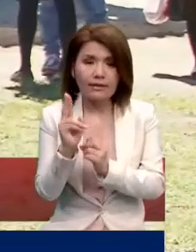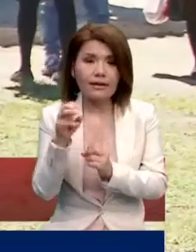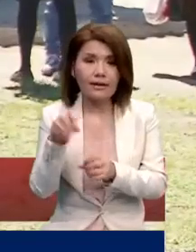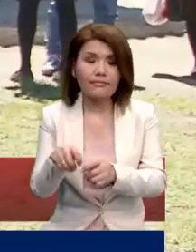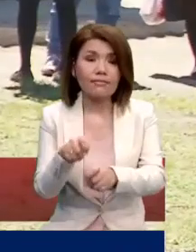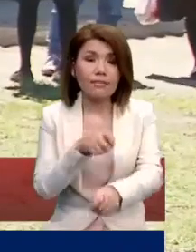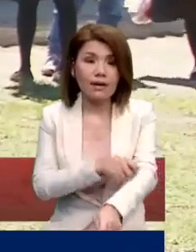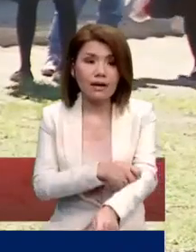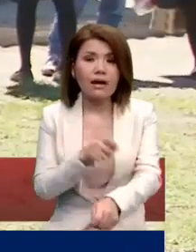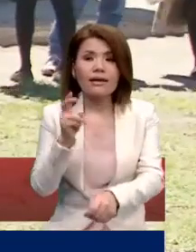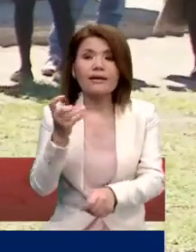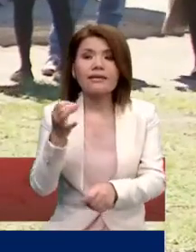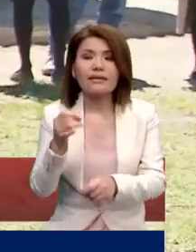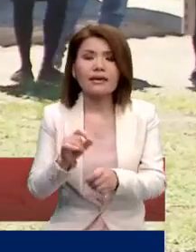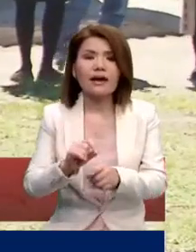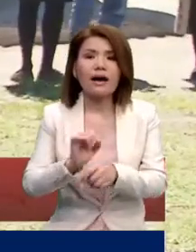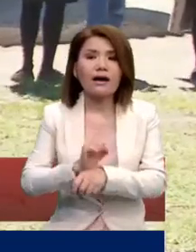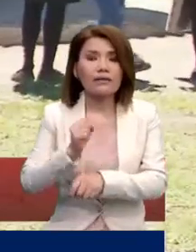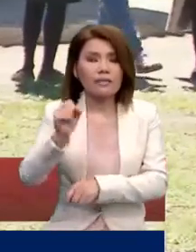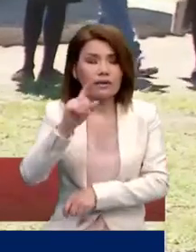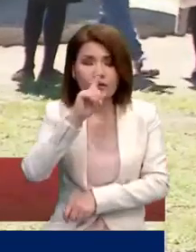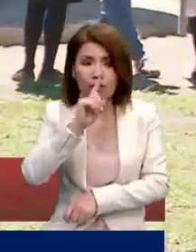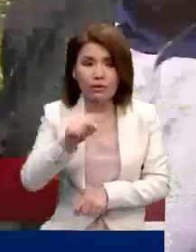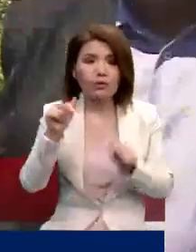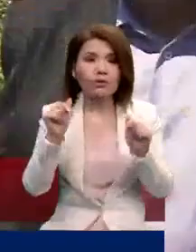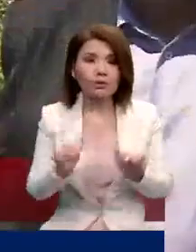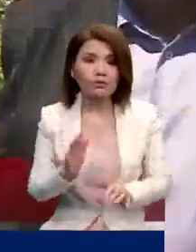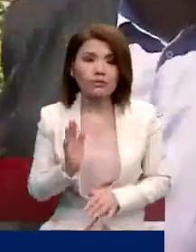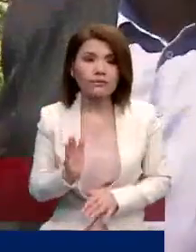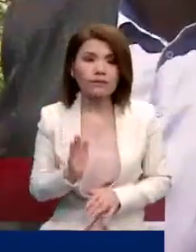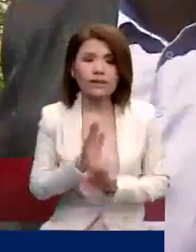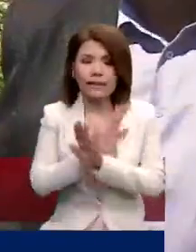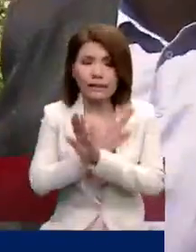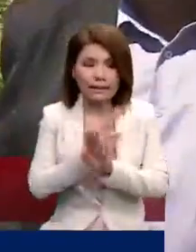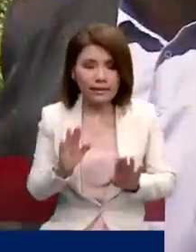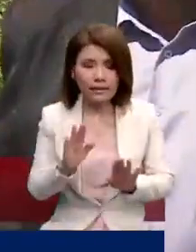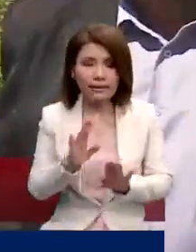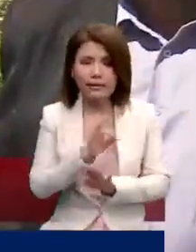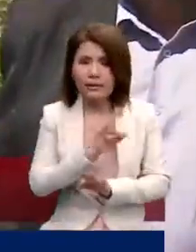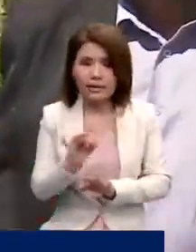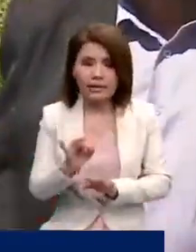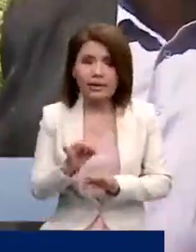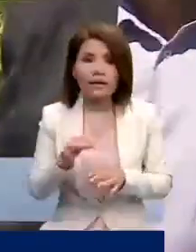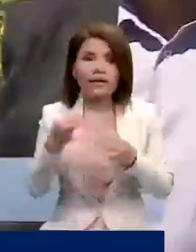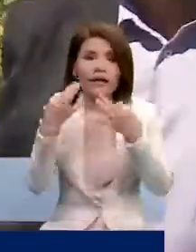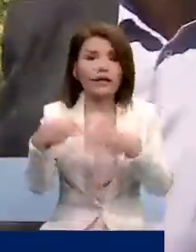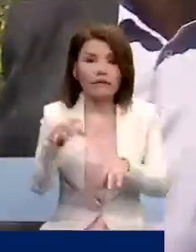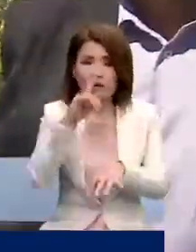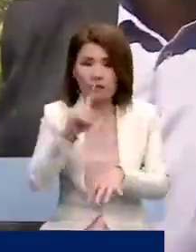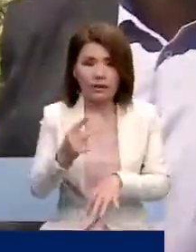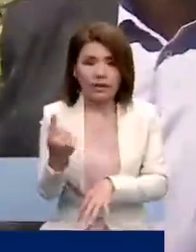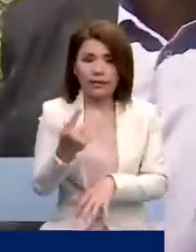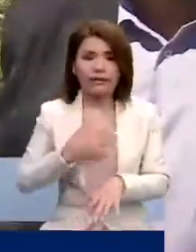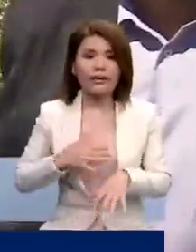ауылына балаларын мүлдем жібермейміз деген шешім қабылдап қойған. Жоқ, бір грамм жібермейміз. Бүкіл халық көп жібермейді, жалғыз